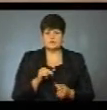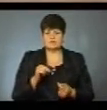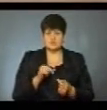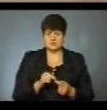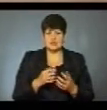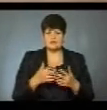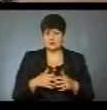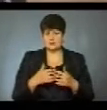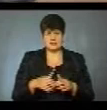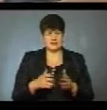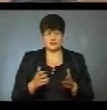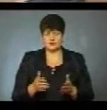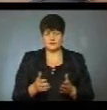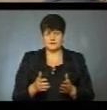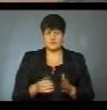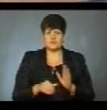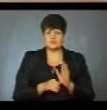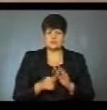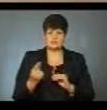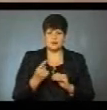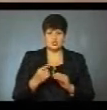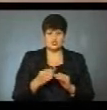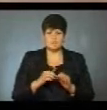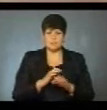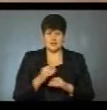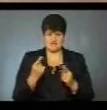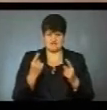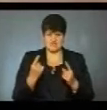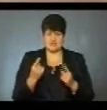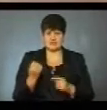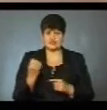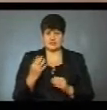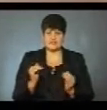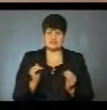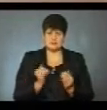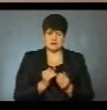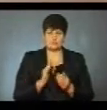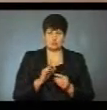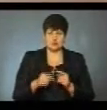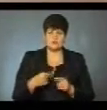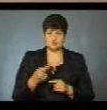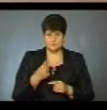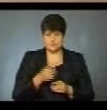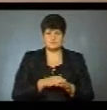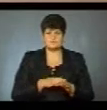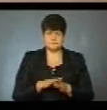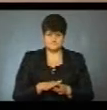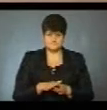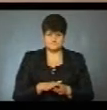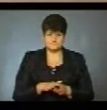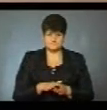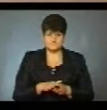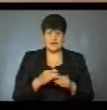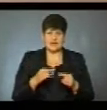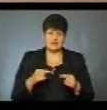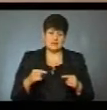система автоматично, тобто 6 перших проєктів великих і 14 малих, вони будуть наступного року реалізовані, а